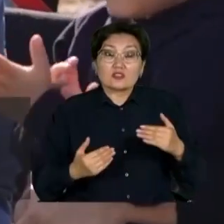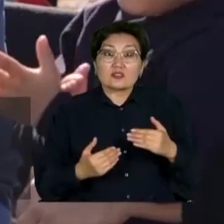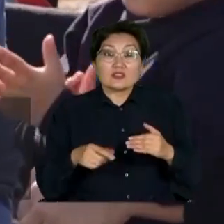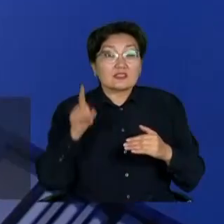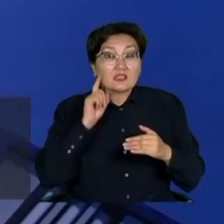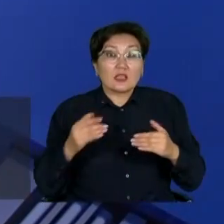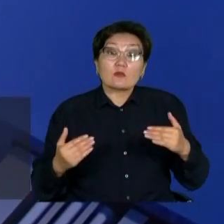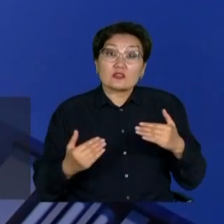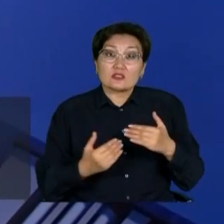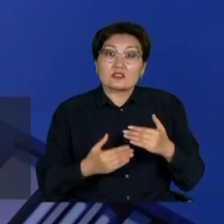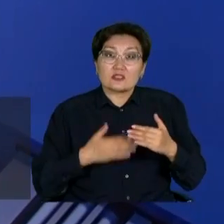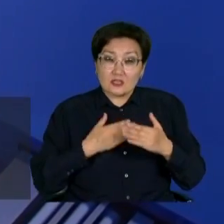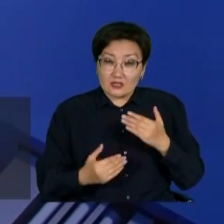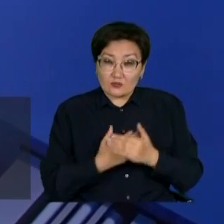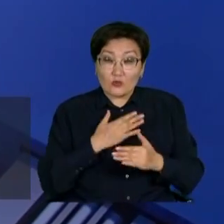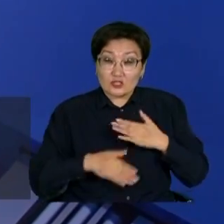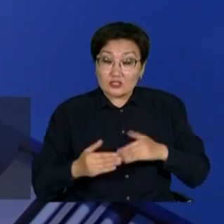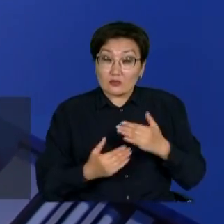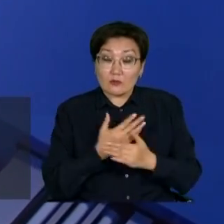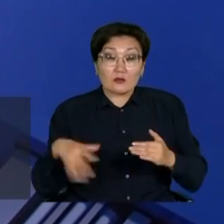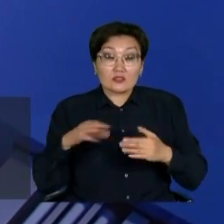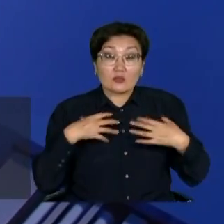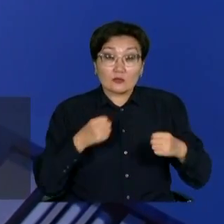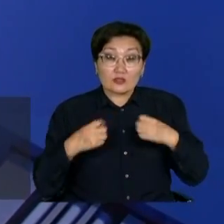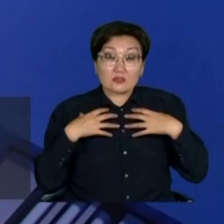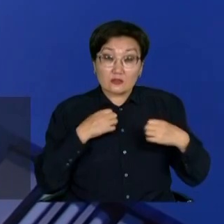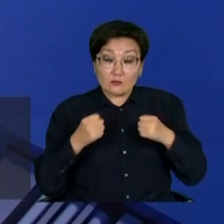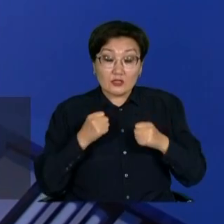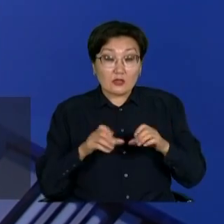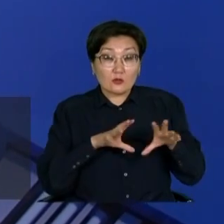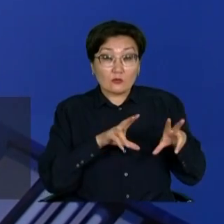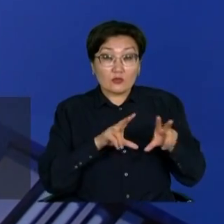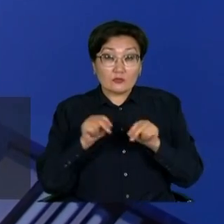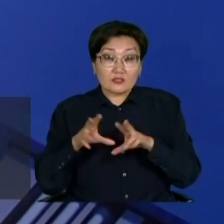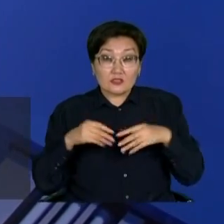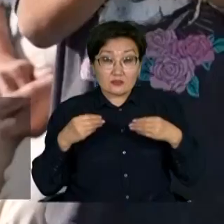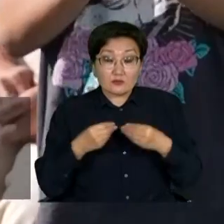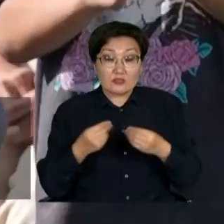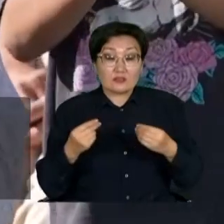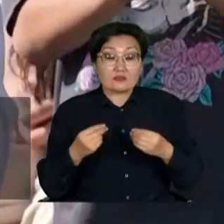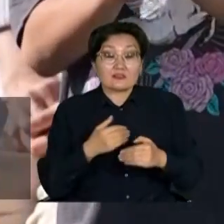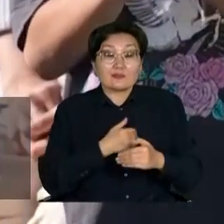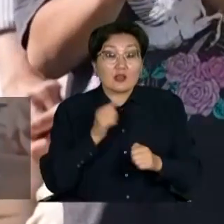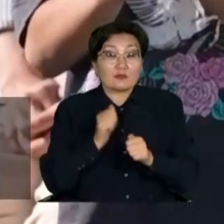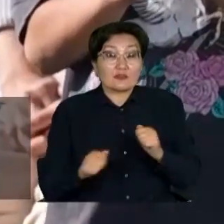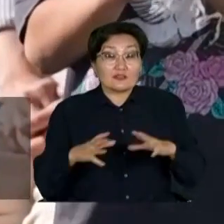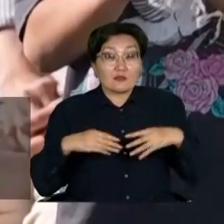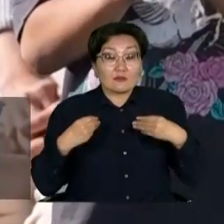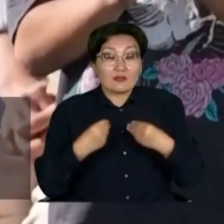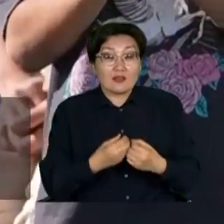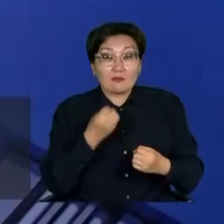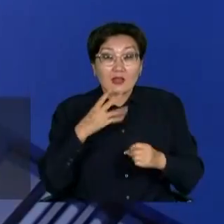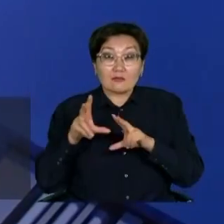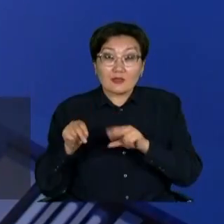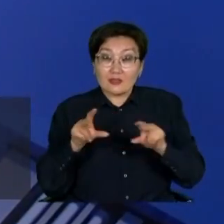бірлікте болайық. Баршаңызға дендеріңізге саулық, отбасыларыңызға амандық тілеймін. Әр үйде бақ береке